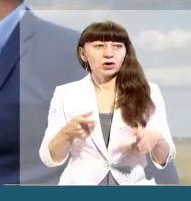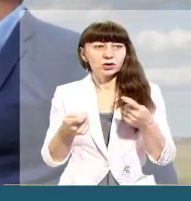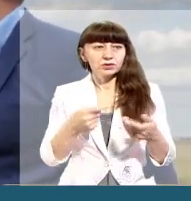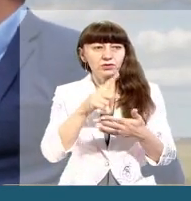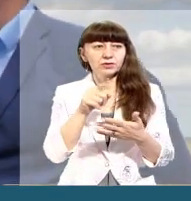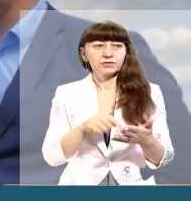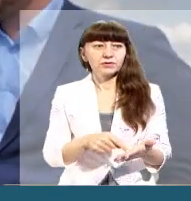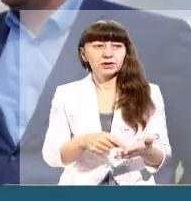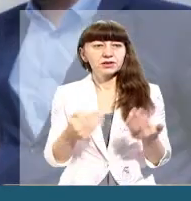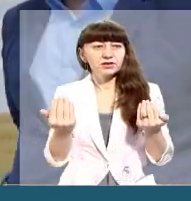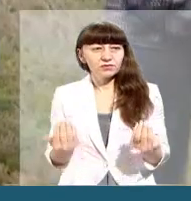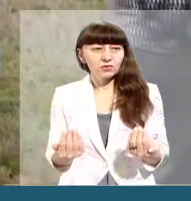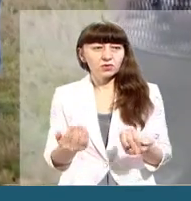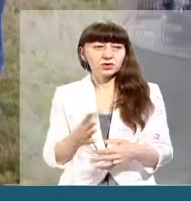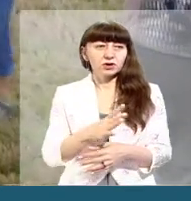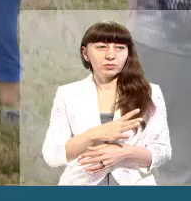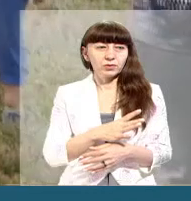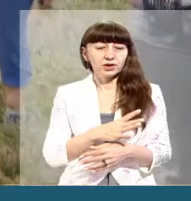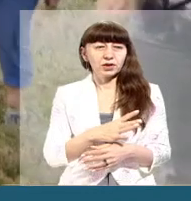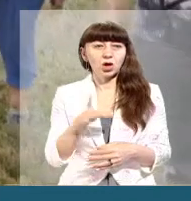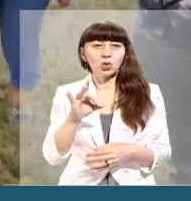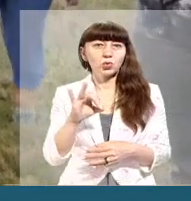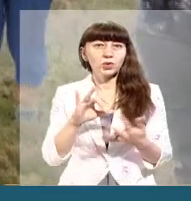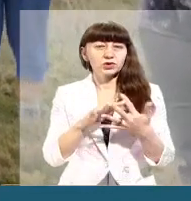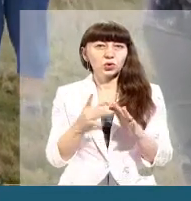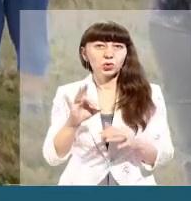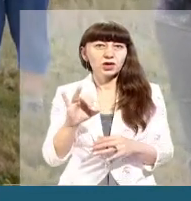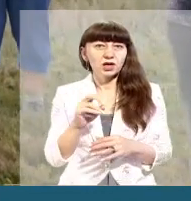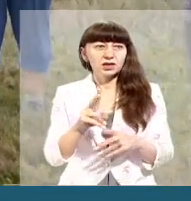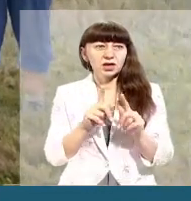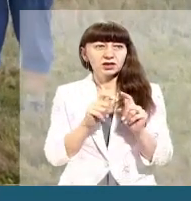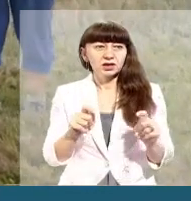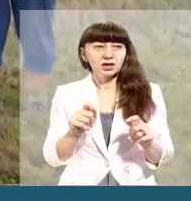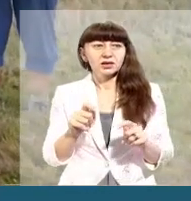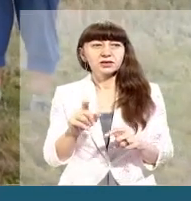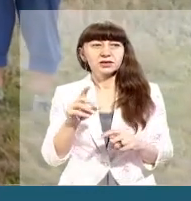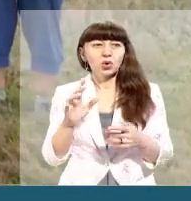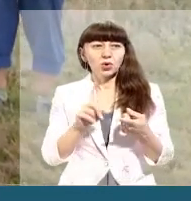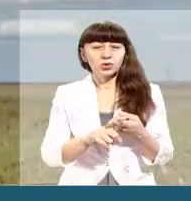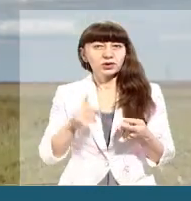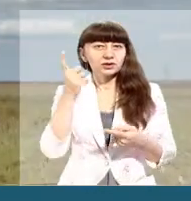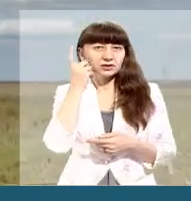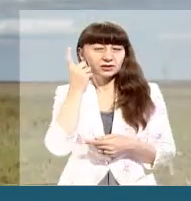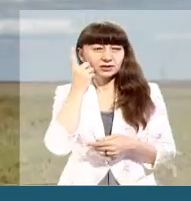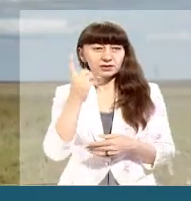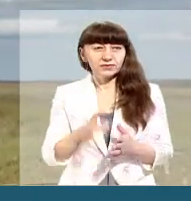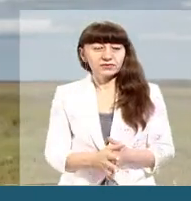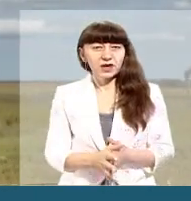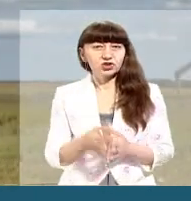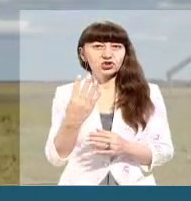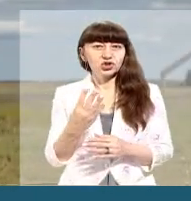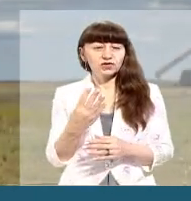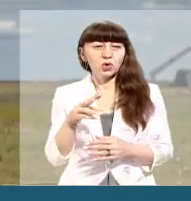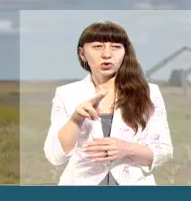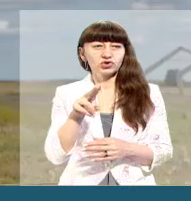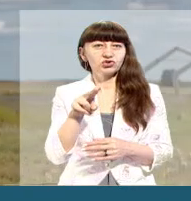организационных вопросов. И уже сегодня в жилом массиве «Ударник» состоится запуск базовой станции сотовой связи 4-го поколения. Стоит отметить,